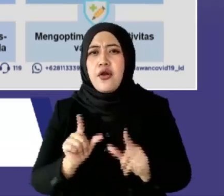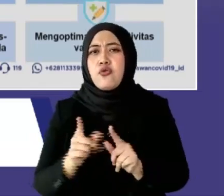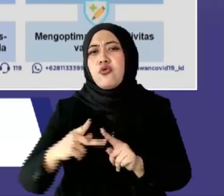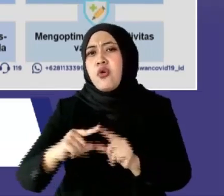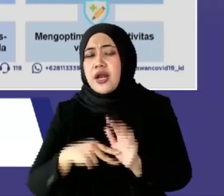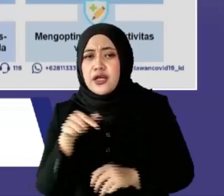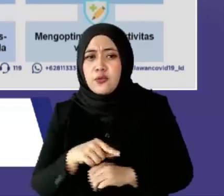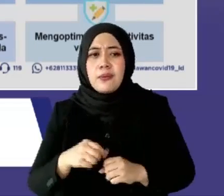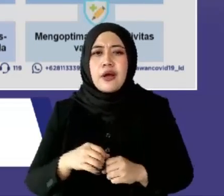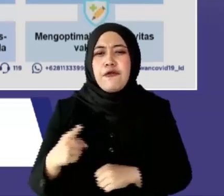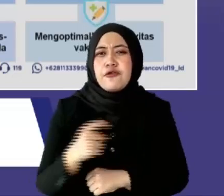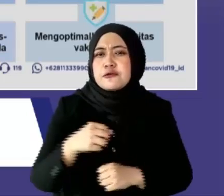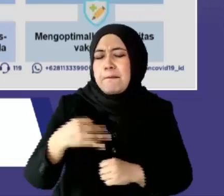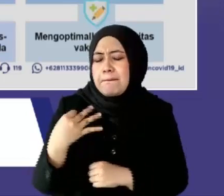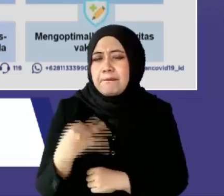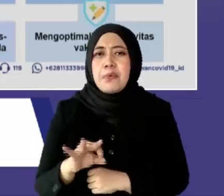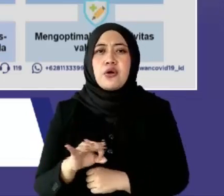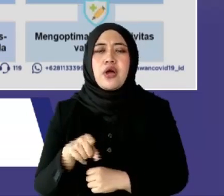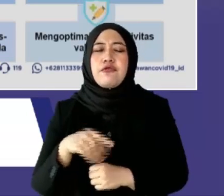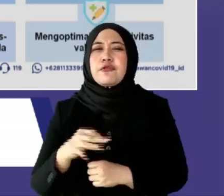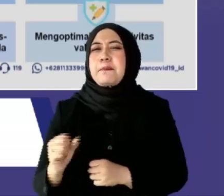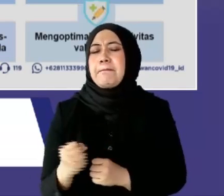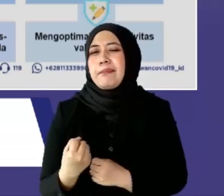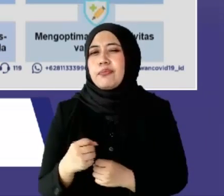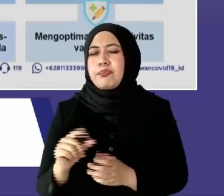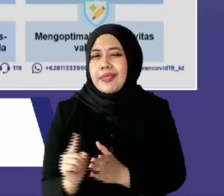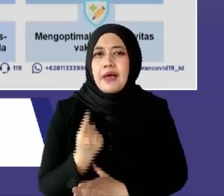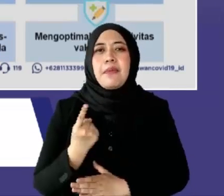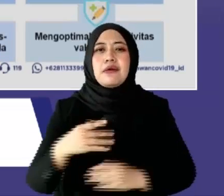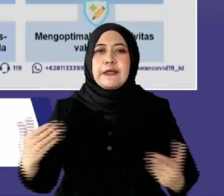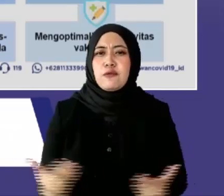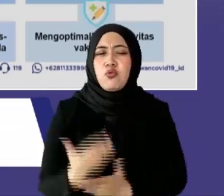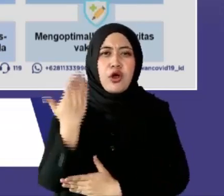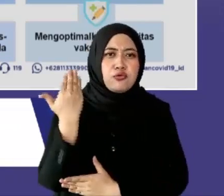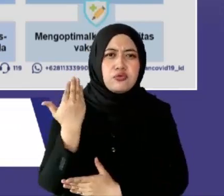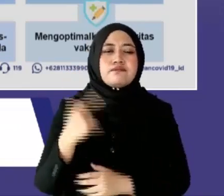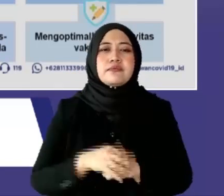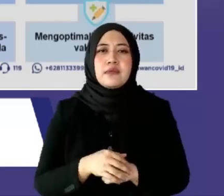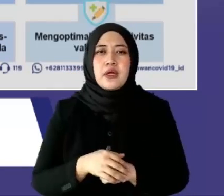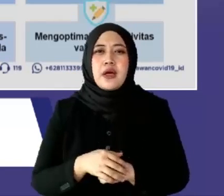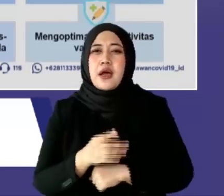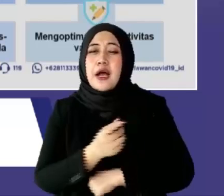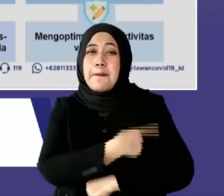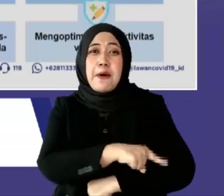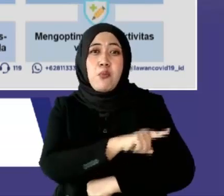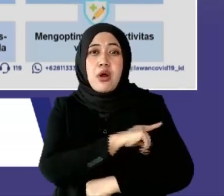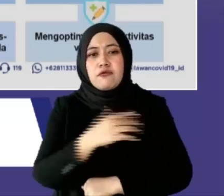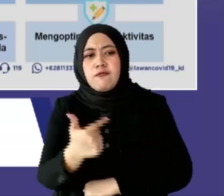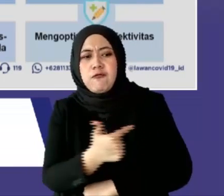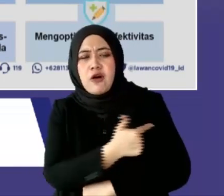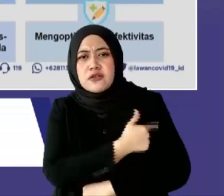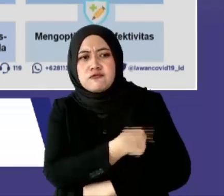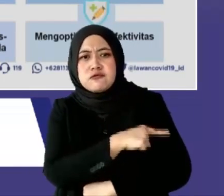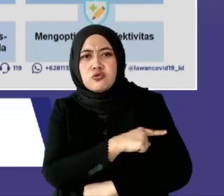ditemukan. Namun, perlu diketahui bahwa perubahan efikasi vaksin atau kemampuan vaksin dalam mencegah